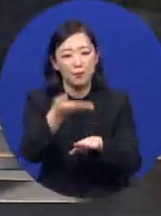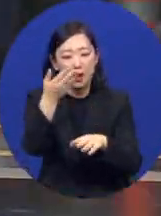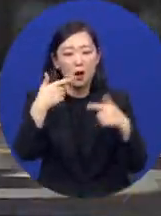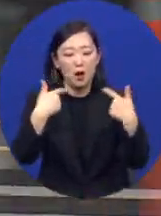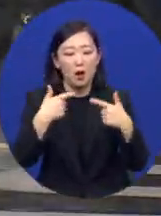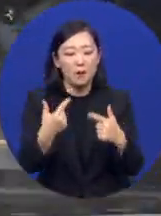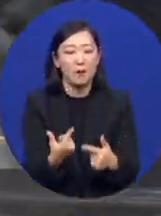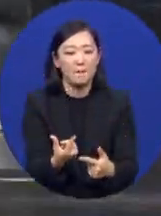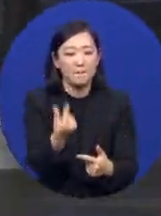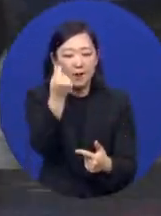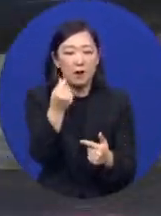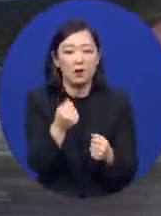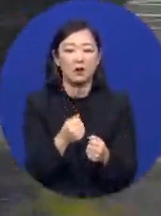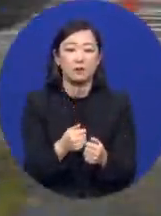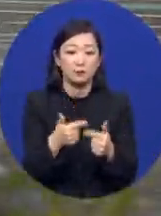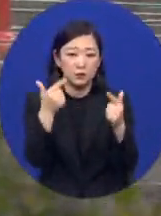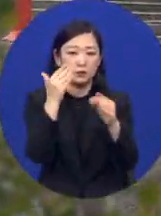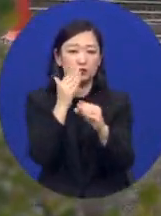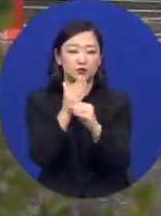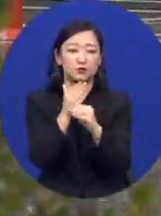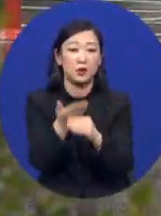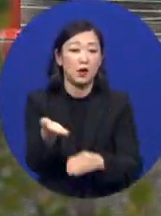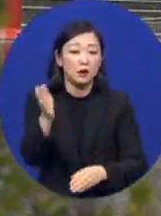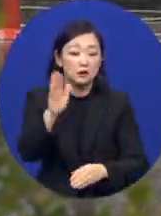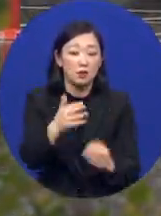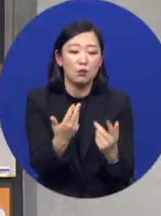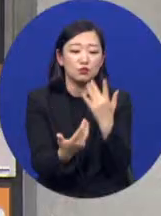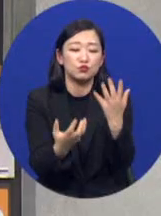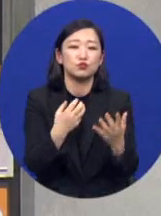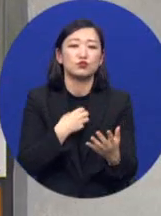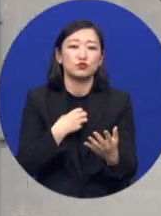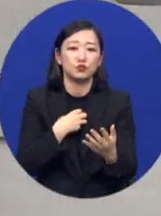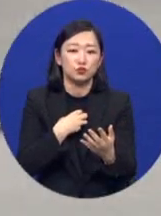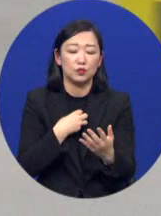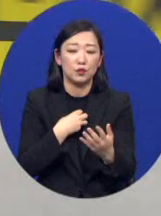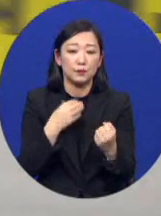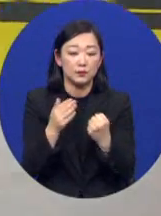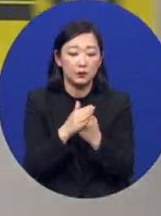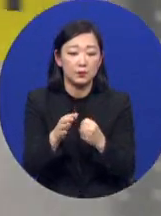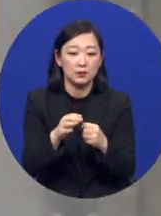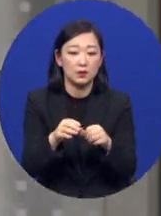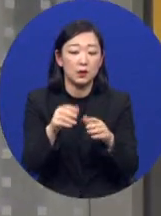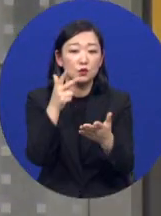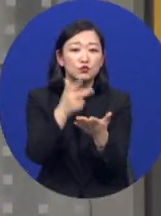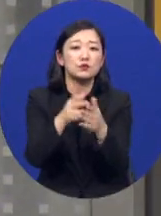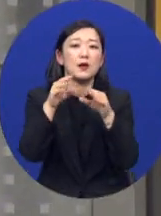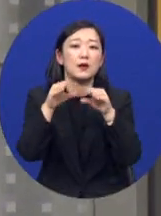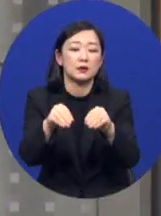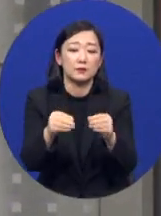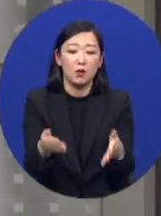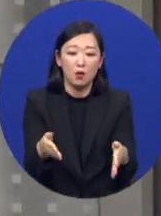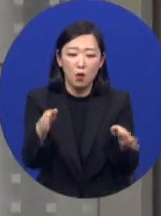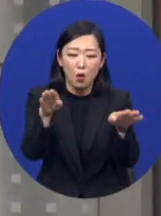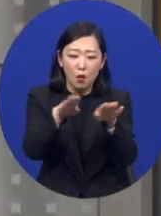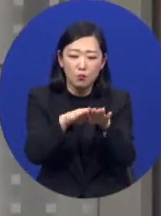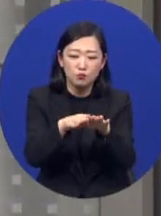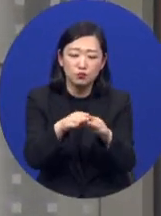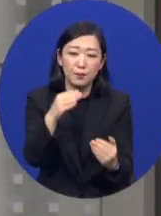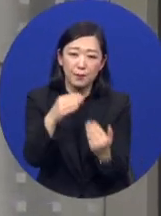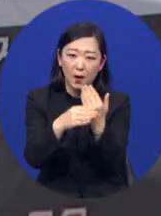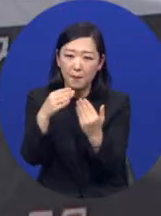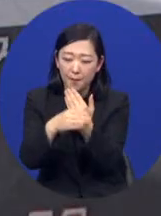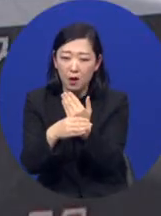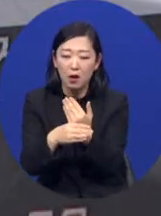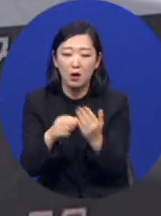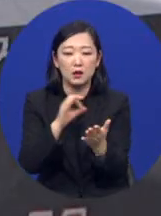해마다 빠르게 늘고 있습니다 하지만 화재 위험을 이유로 전기차 주차를 금지하는 건물들이 속속 생겨나면서